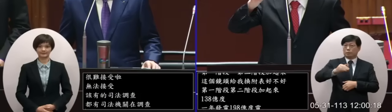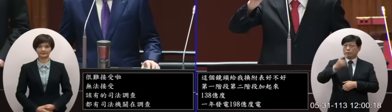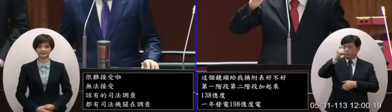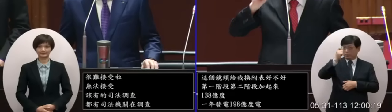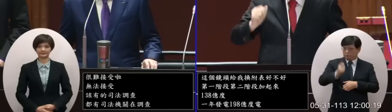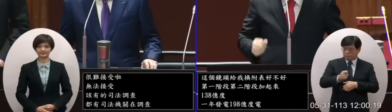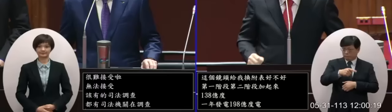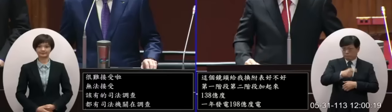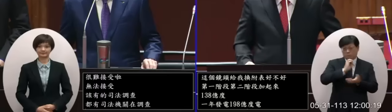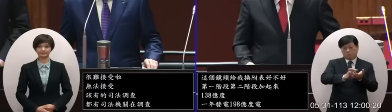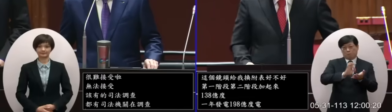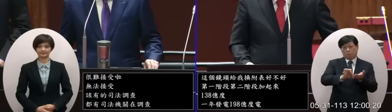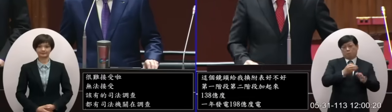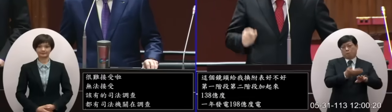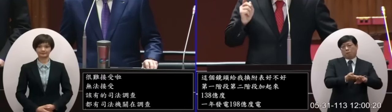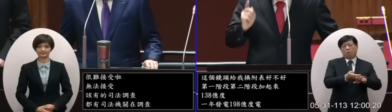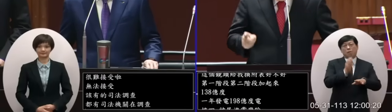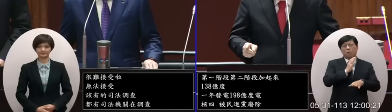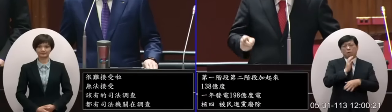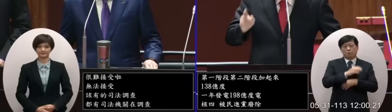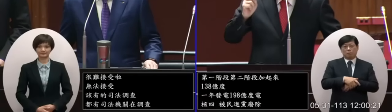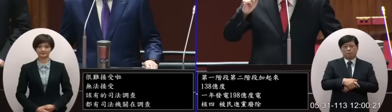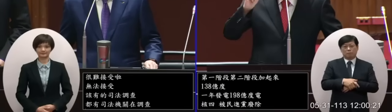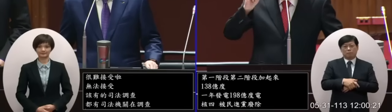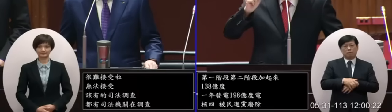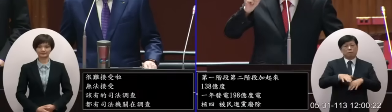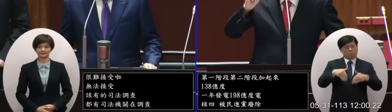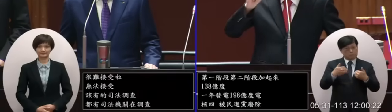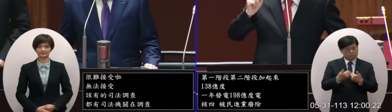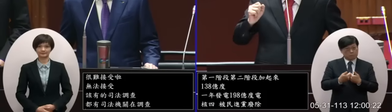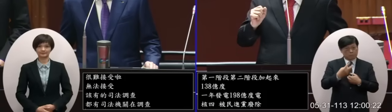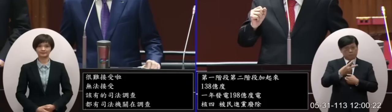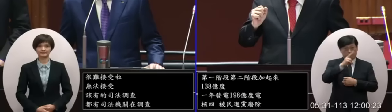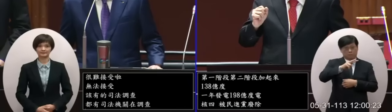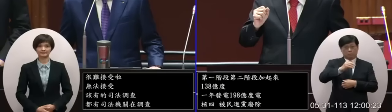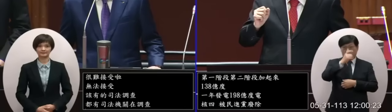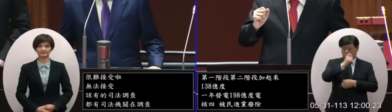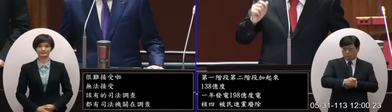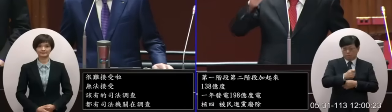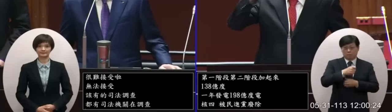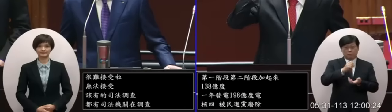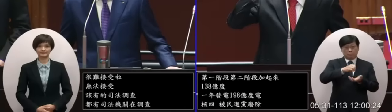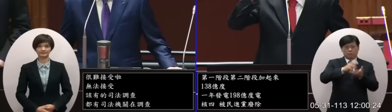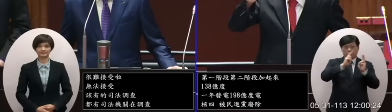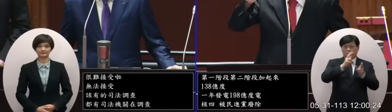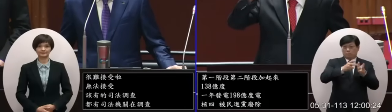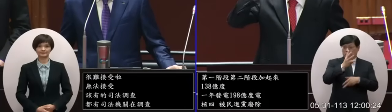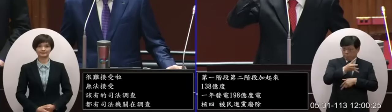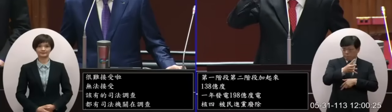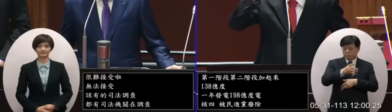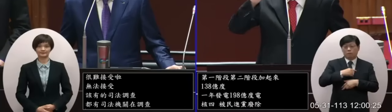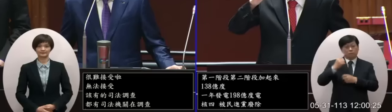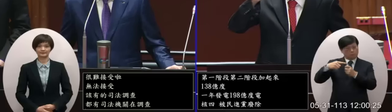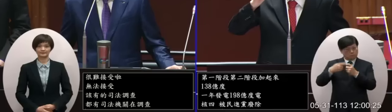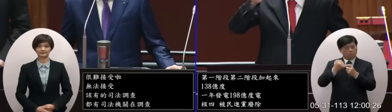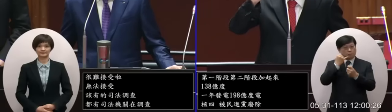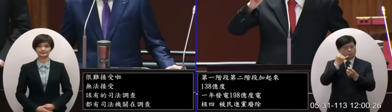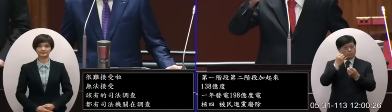2900亿的核四不用，却2900亿的核四可以一年发